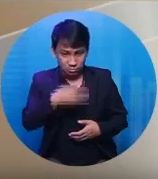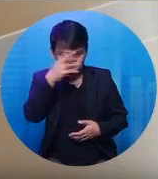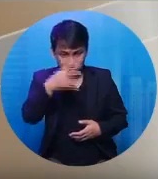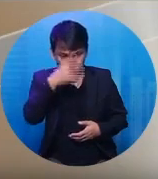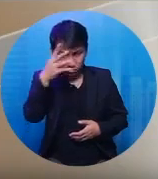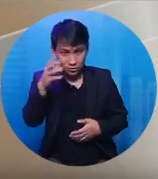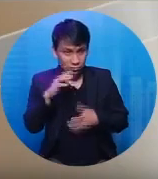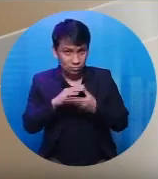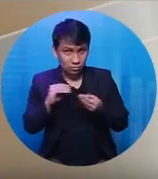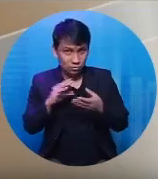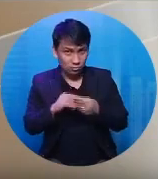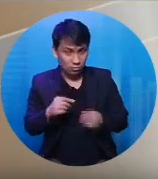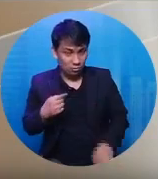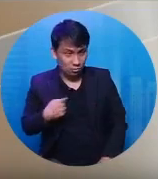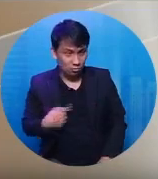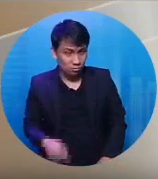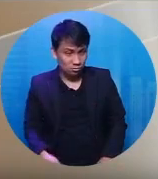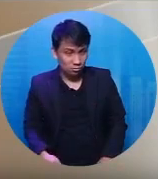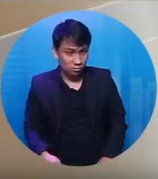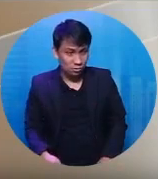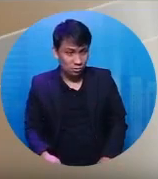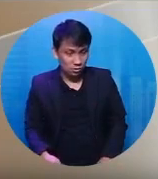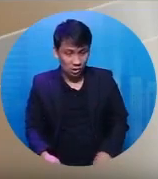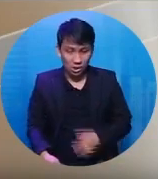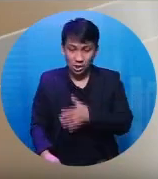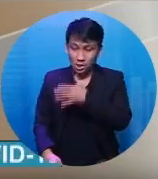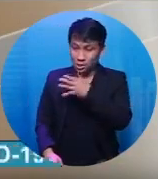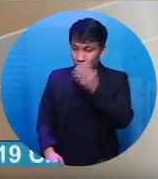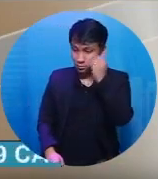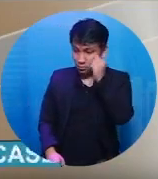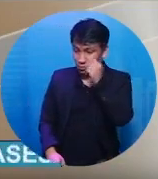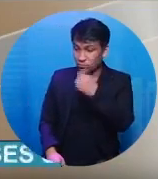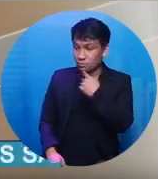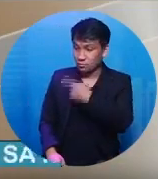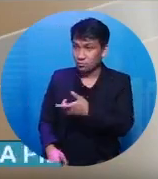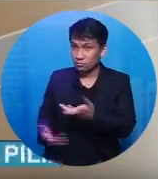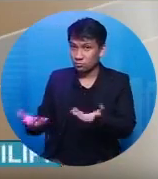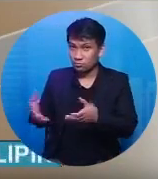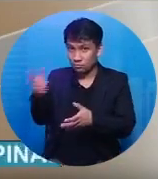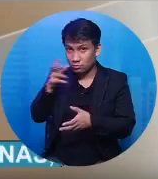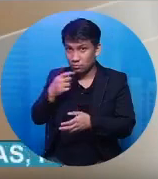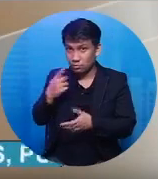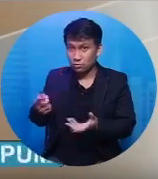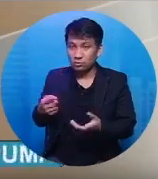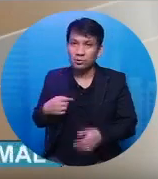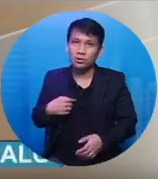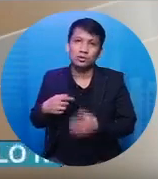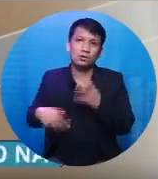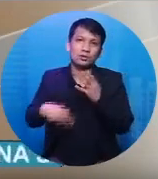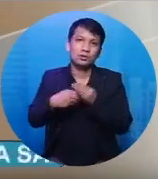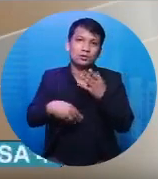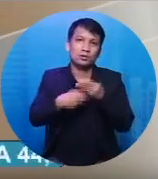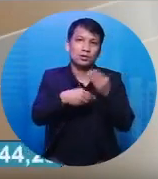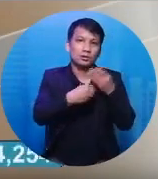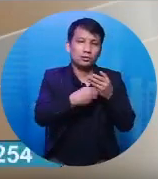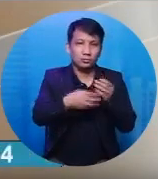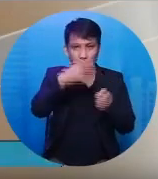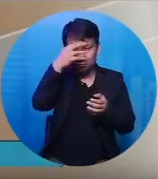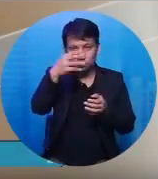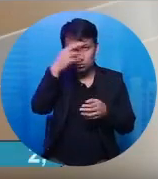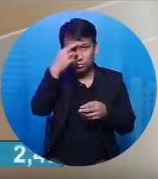kwento? Ano? Mama, totoo at yan. Saka, pag napapanood ka lang sa TV o kaya narinig ka lang na ano, dinudugtungan mo na. Yan ang isang problema